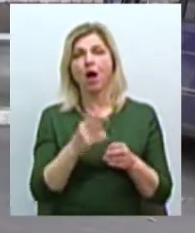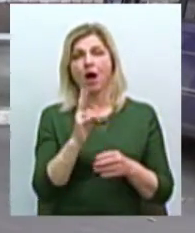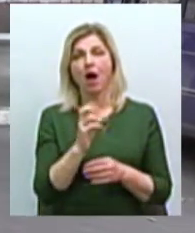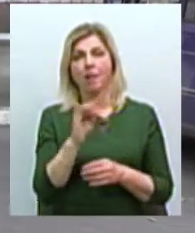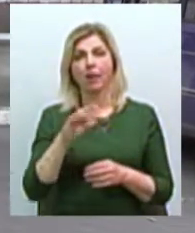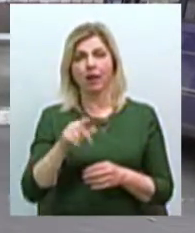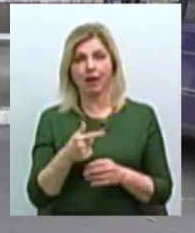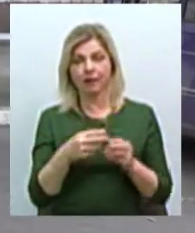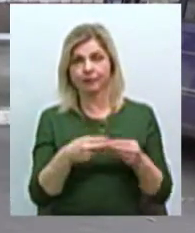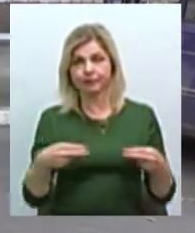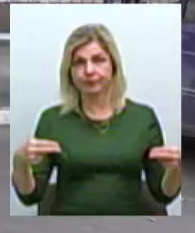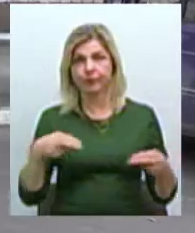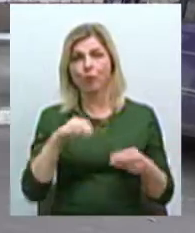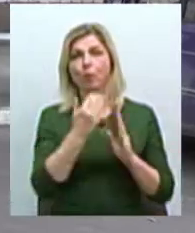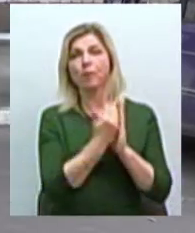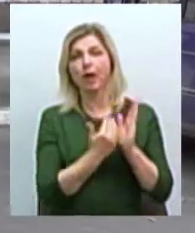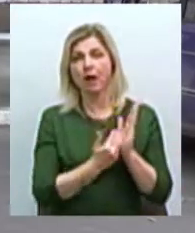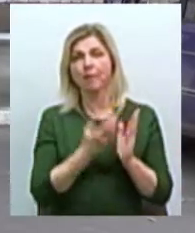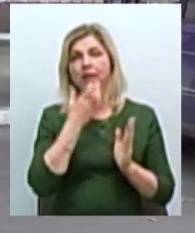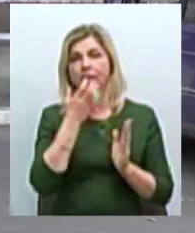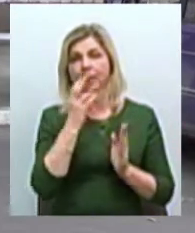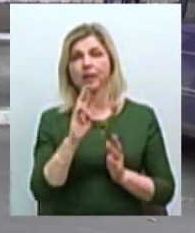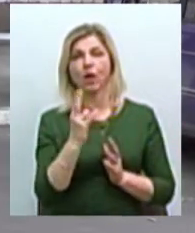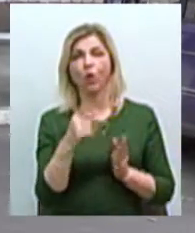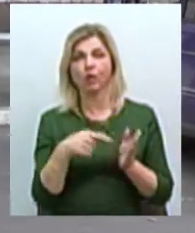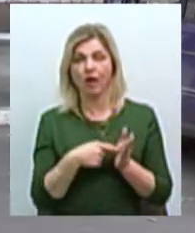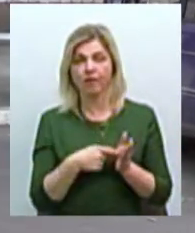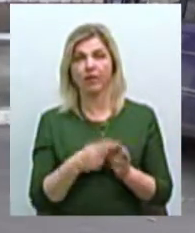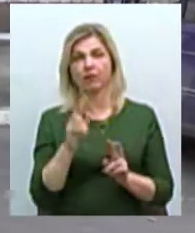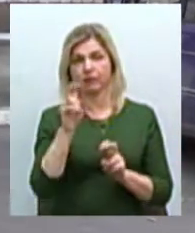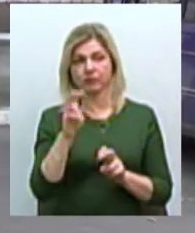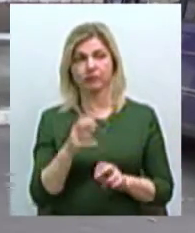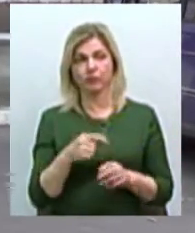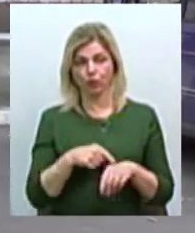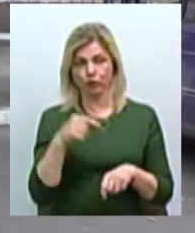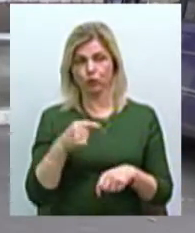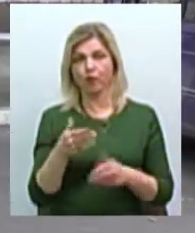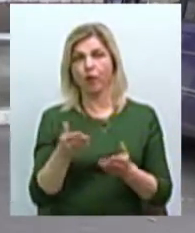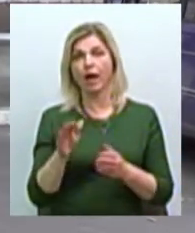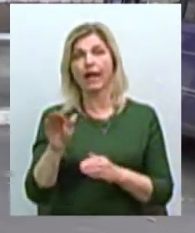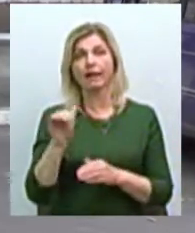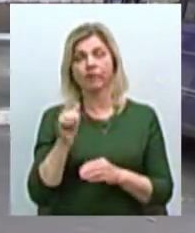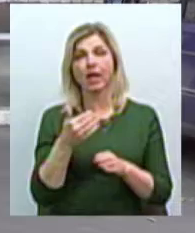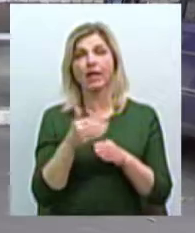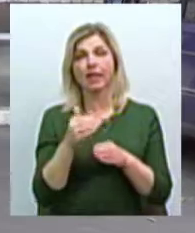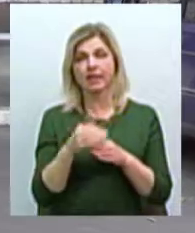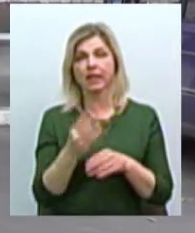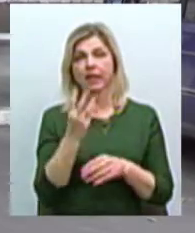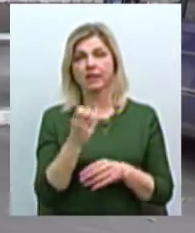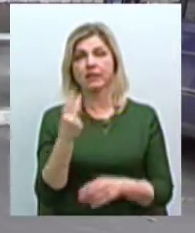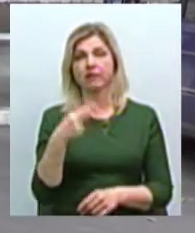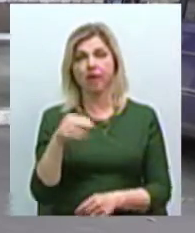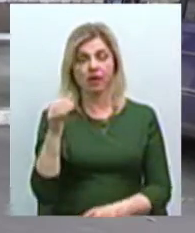кабель по програмі «Теплий Миколаїв», який нам не дуже це нам відчутно. Взяли кредит 320